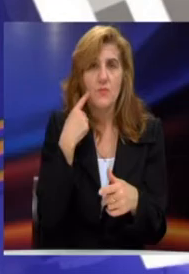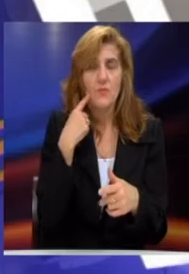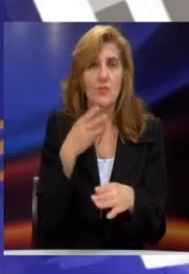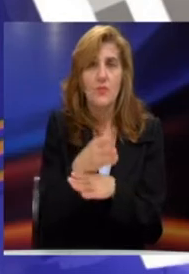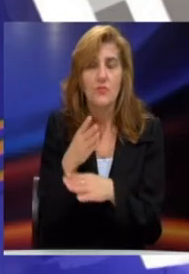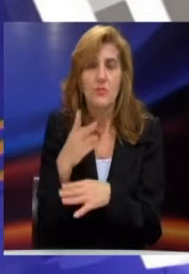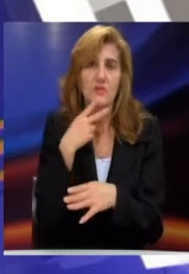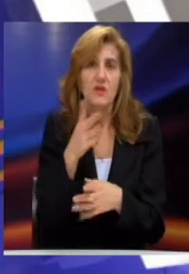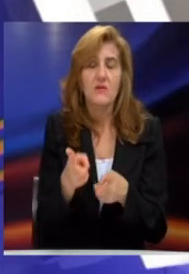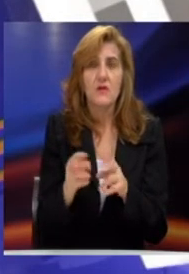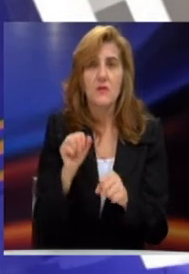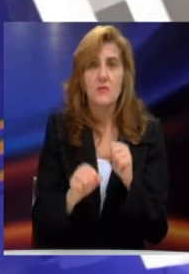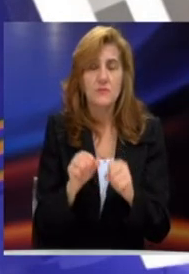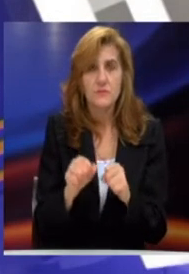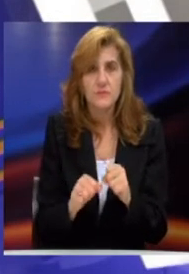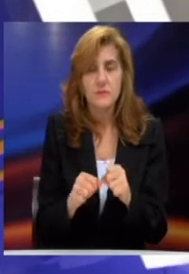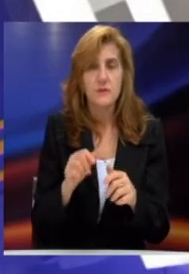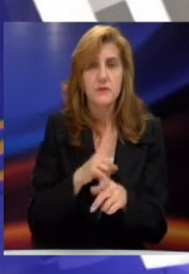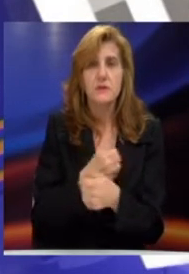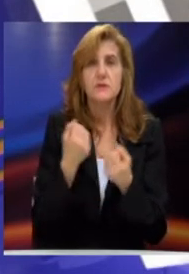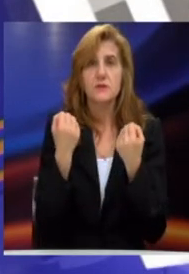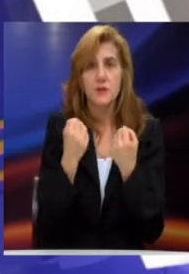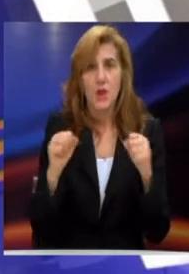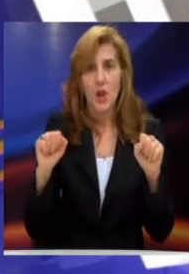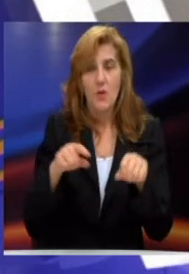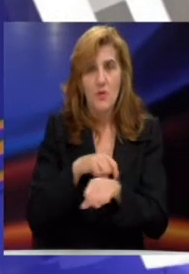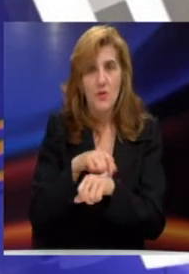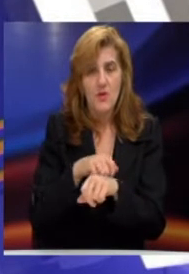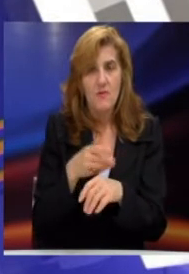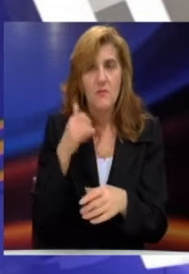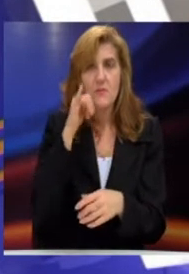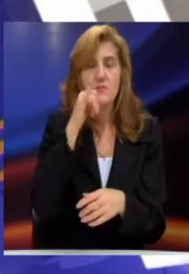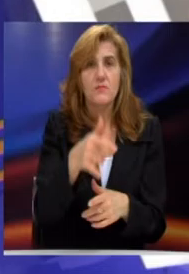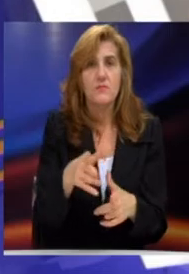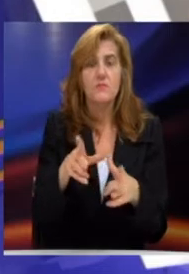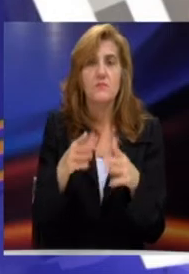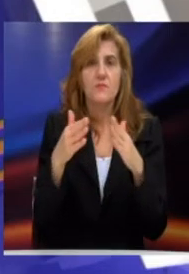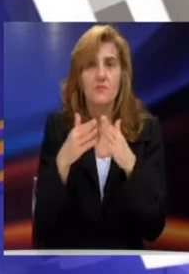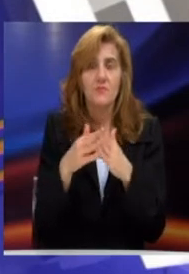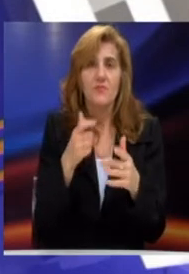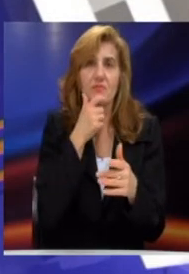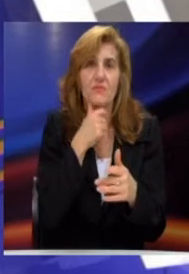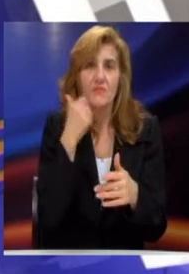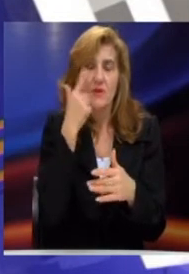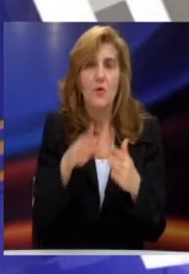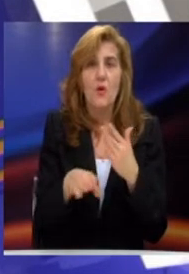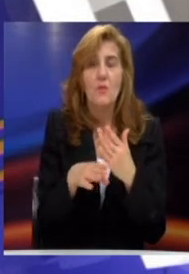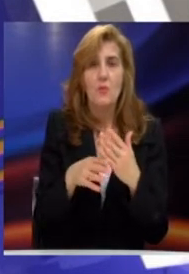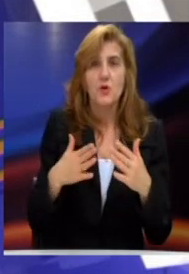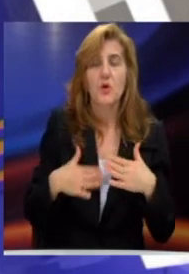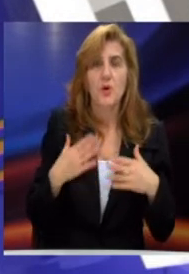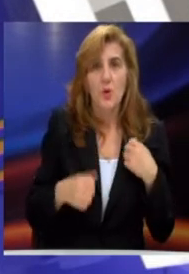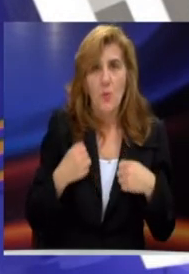volontira u Caritasu. Ovi učenici će u svoje slobodno vreme ulaziti u domove lica kojima je pomoć potrebna i pomagati im u